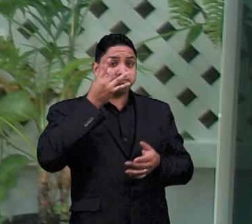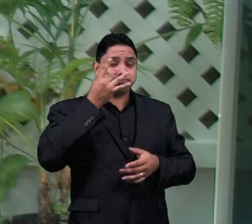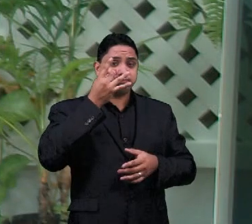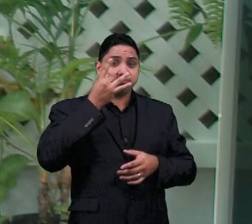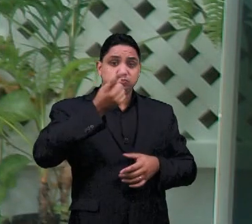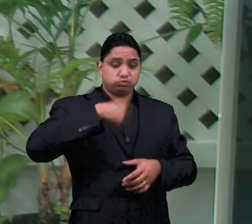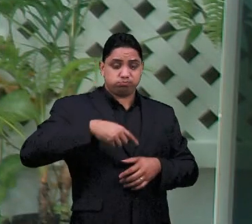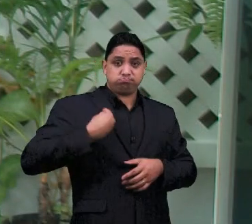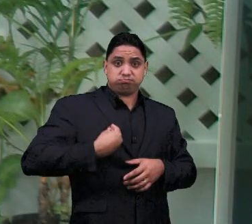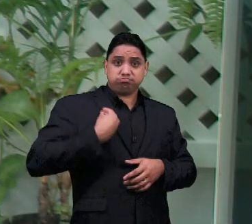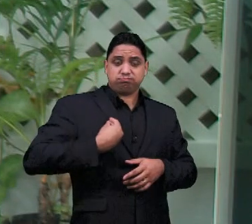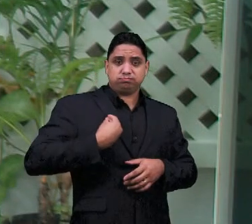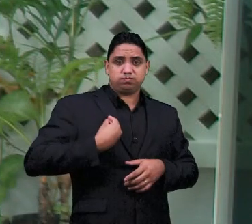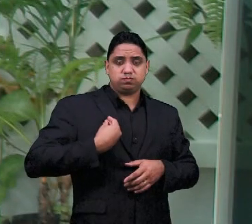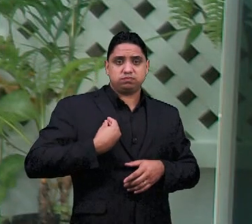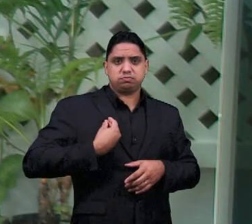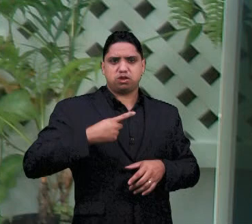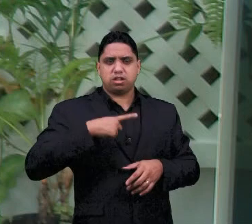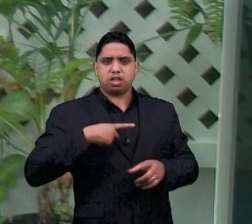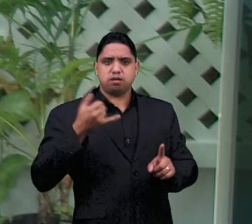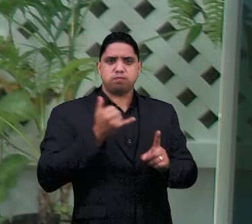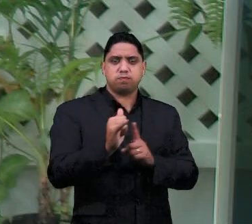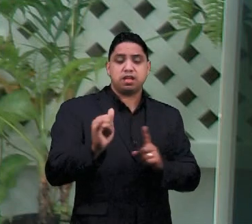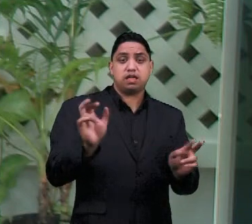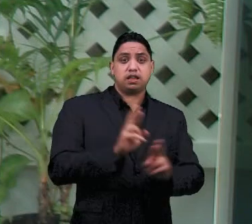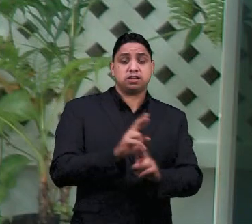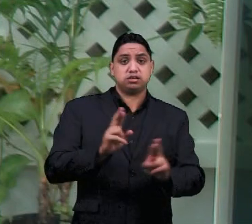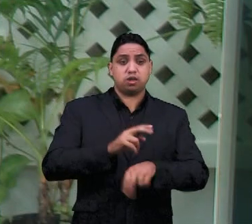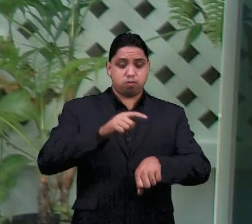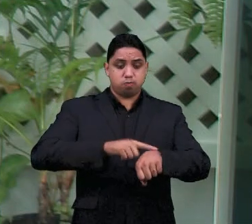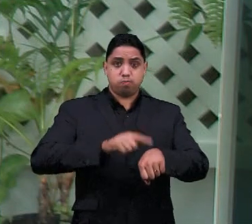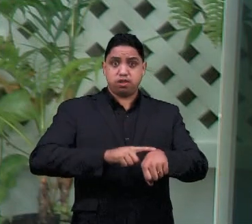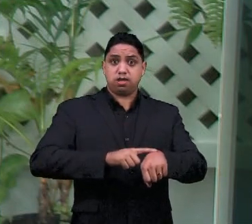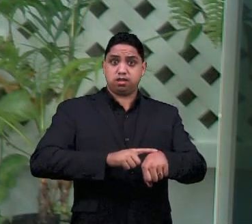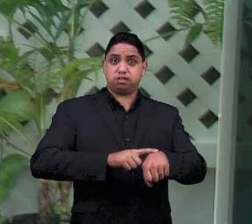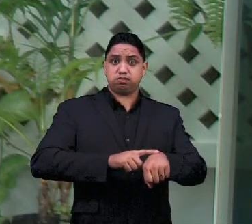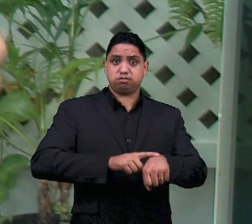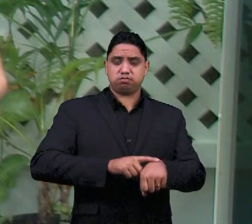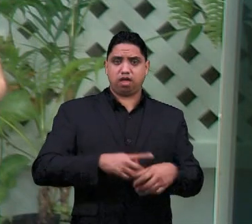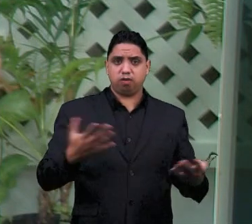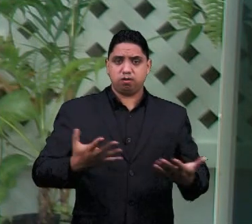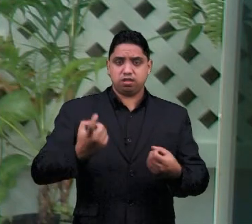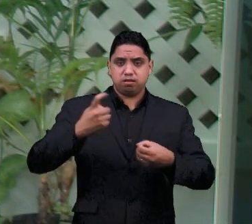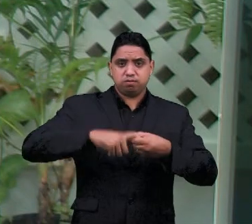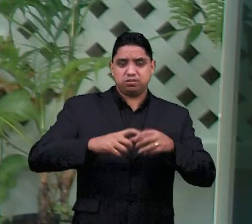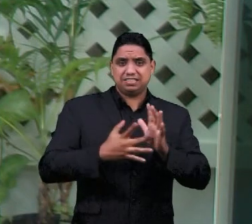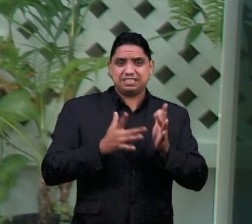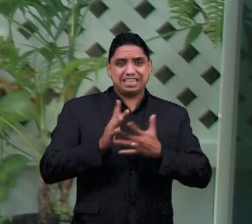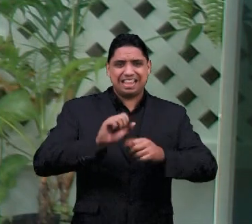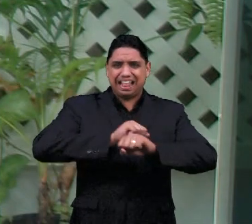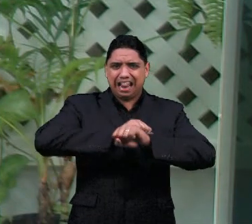qui sont devant nous tous. Ici, nous sommes en train de voir ce que nous sommes en train